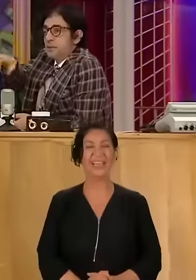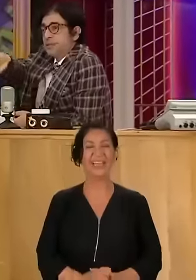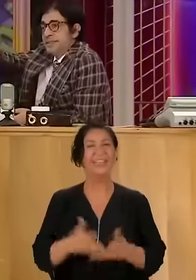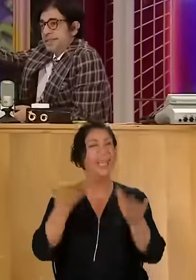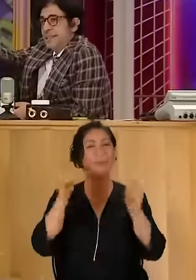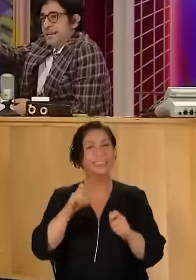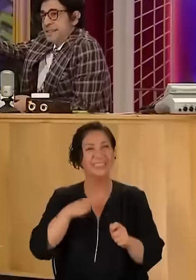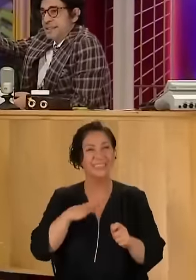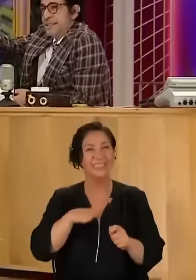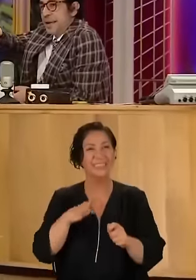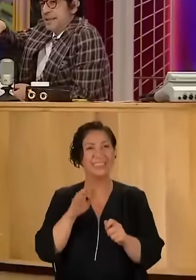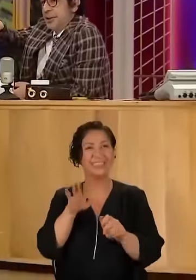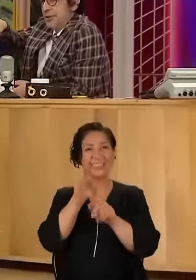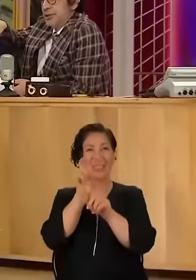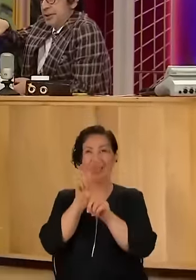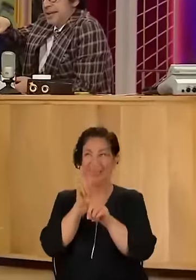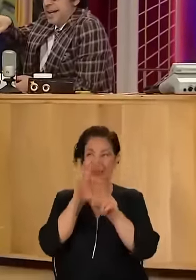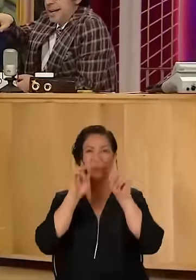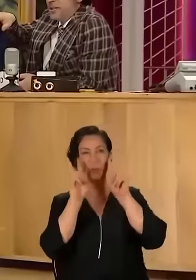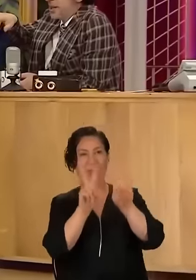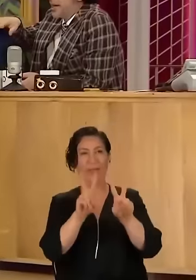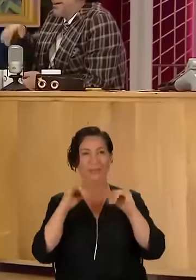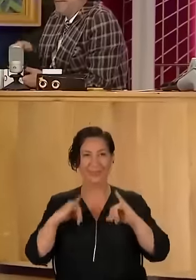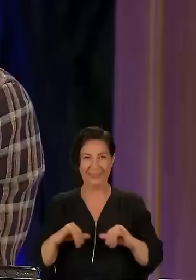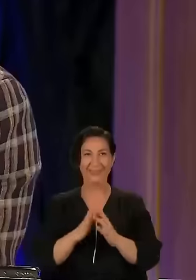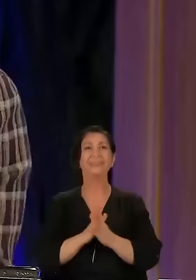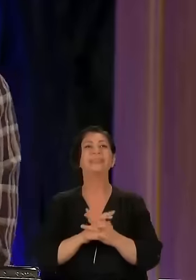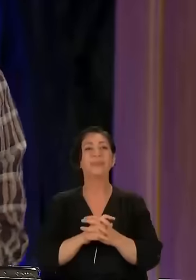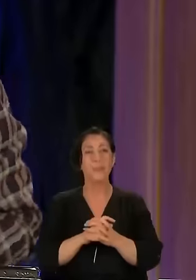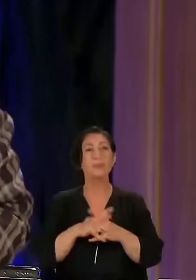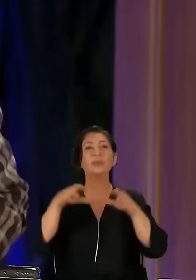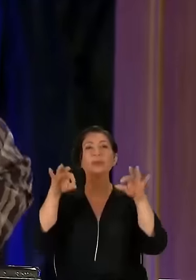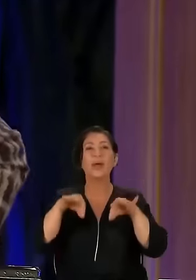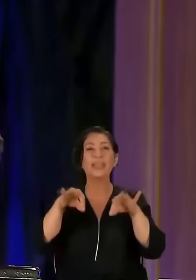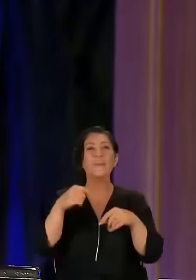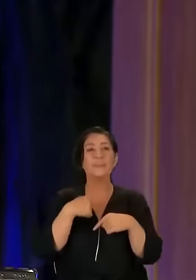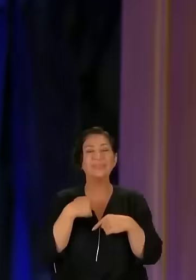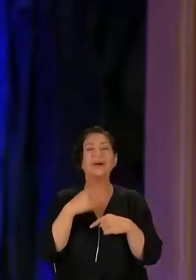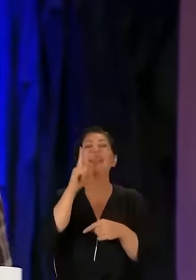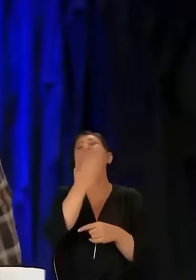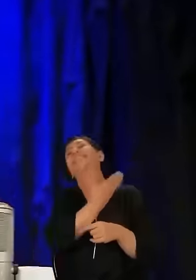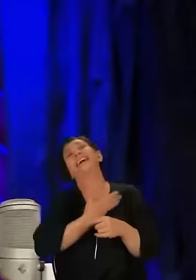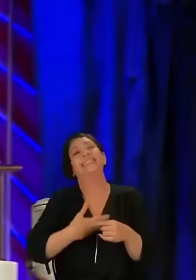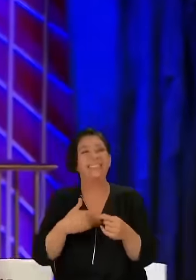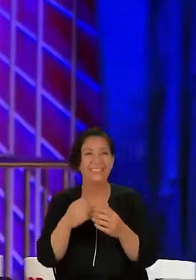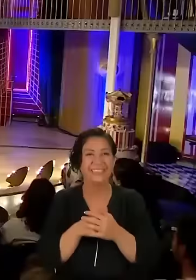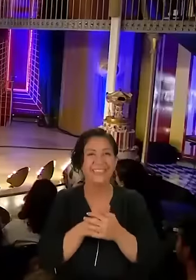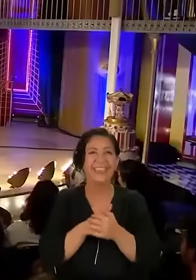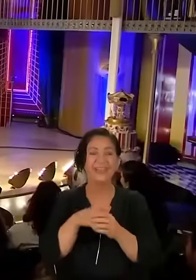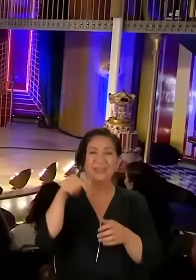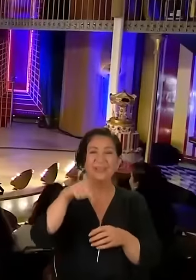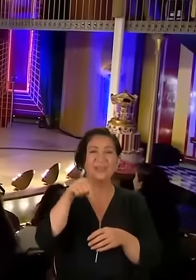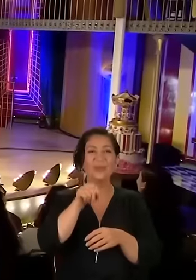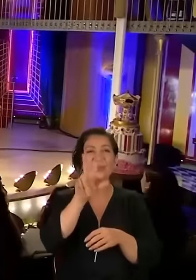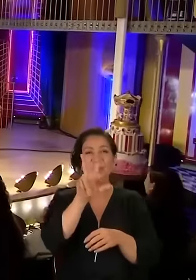ne yapsın istiyorsun? Sırtını yaslasın. Ki onu daha rahat çekelim. Evet. Şu anda bizim, ya Allah aşkına, yani şu